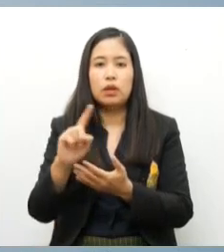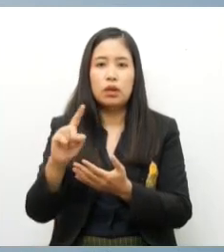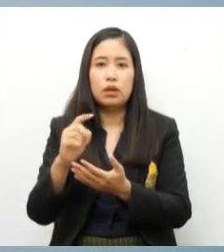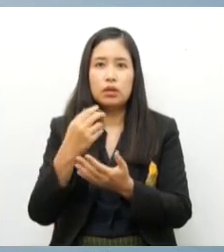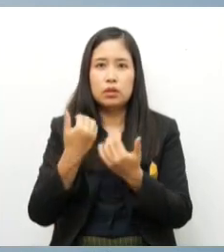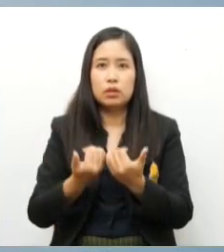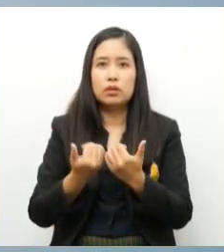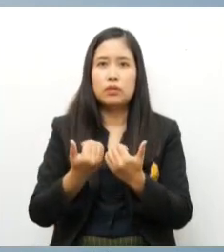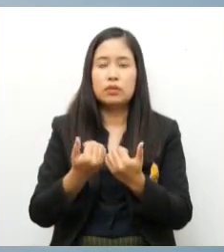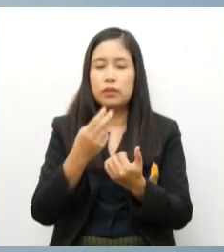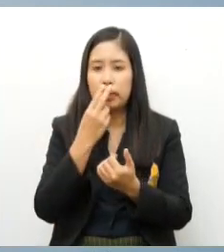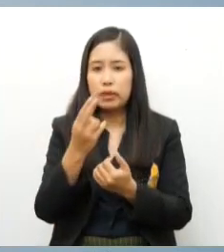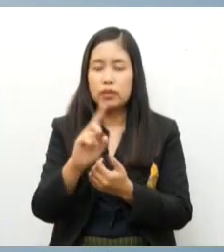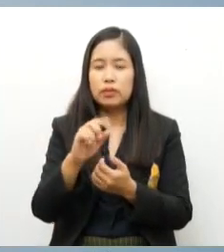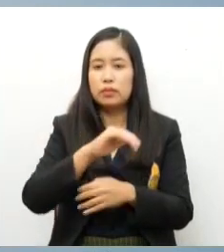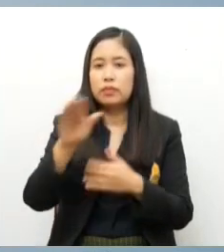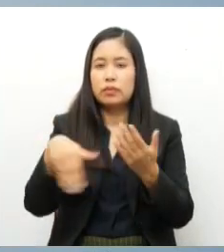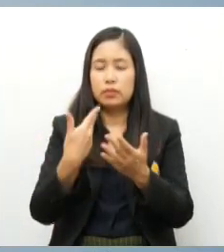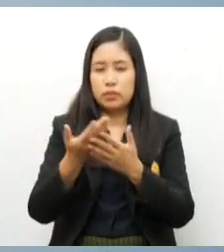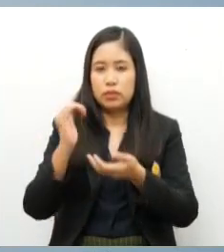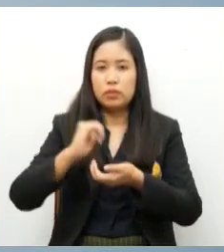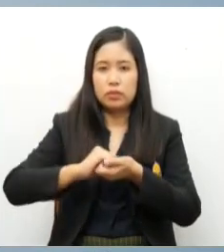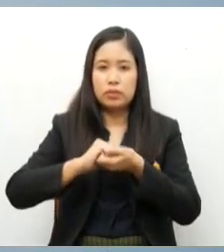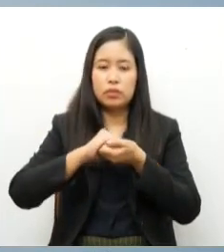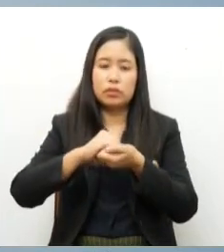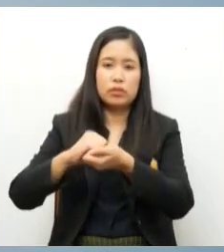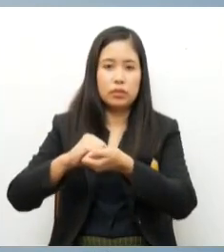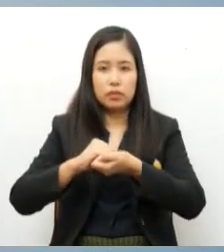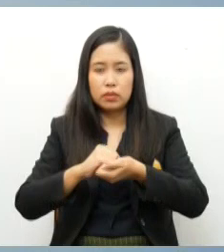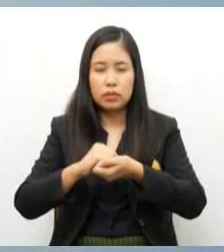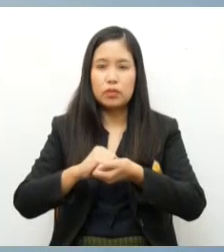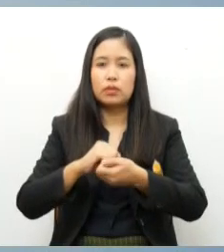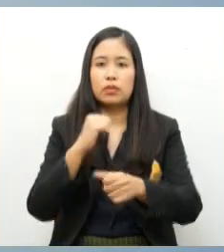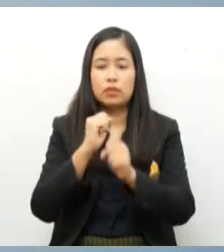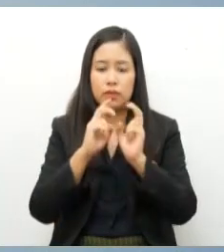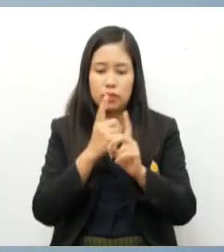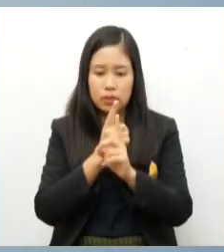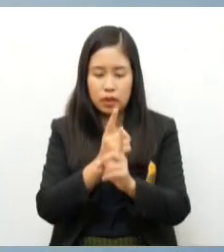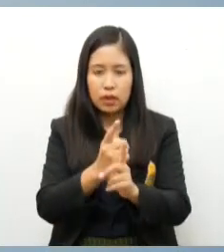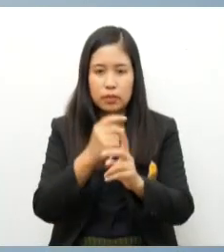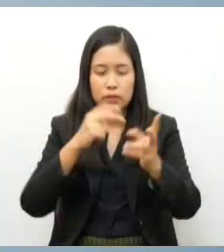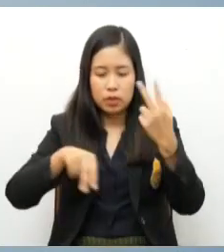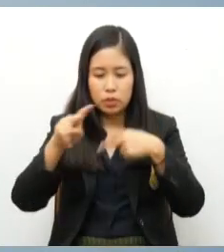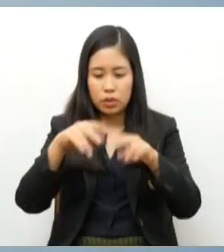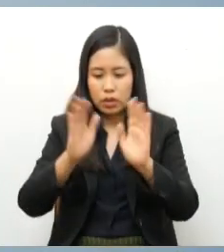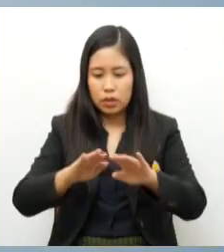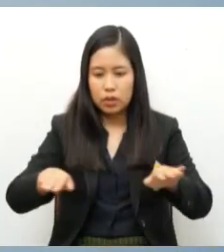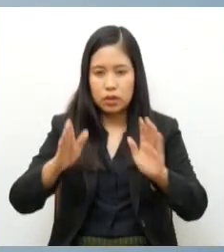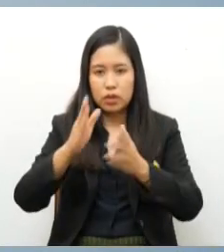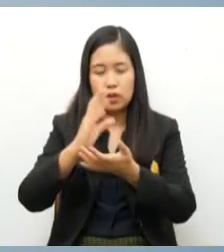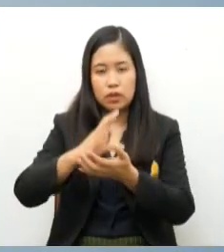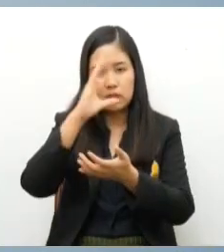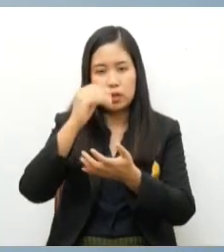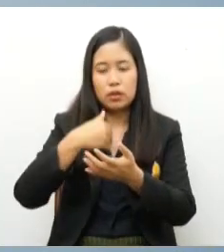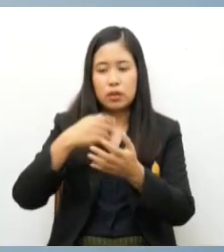อยากจะสะท้อนให้ท่านเห็นว่าพวกเราได้ร่วมมือร่วมแรงกันในการที่จะติดตามนะครับเด็กนักเรียนของพวกเราที่หลุดออกไปนอกระ